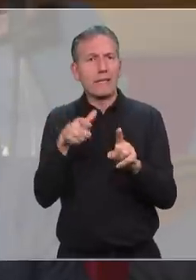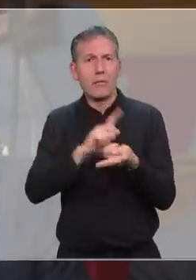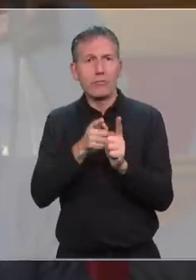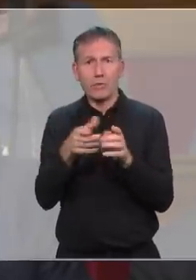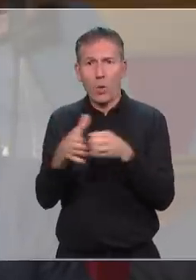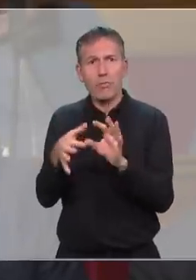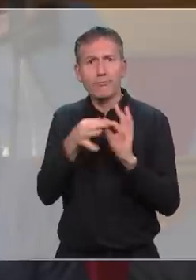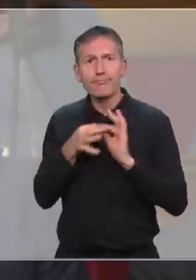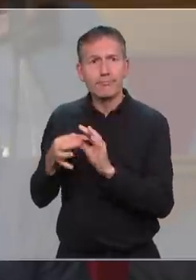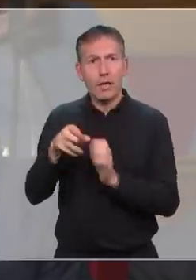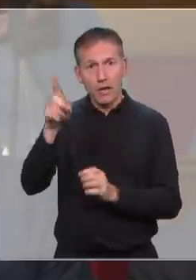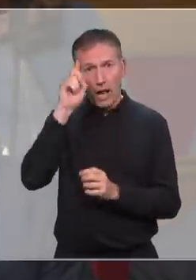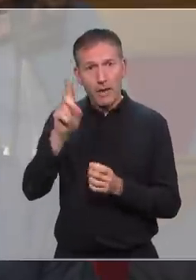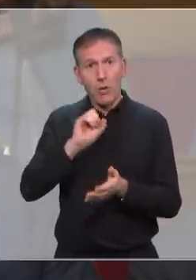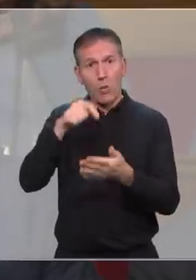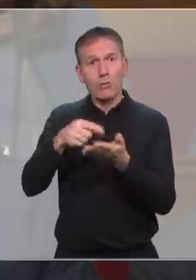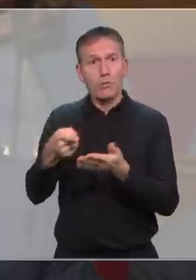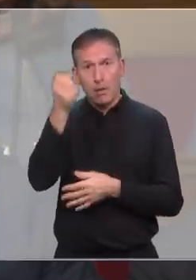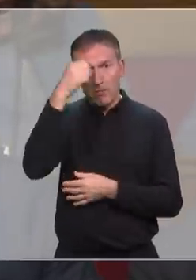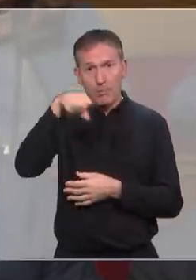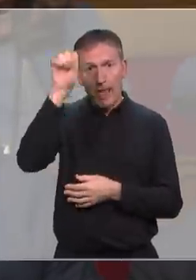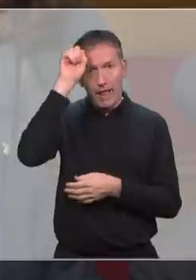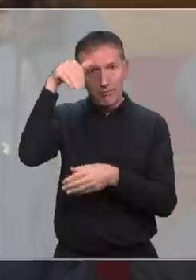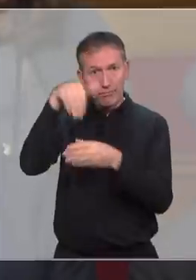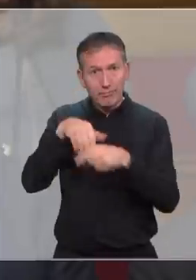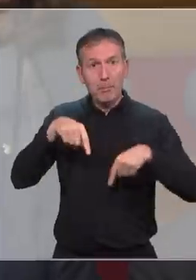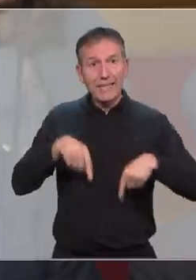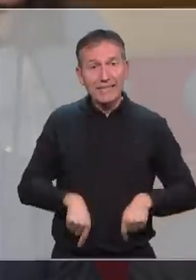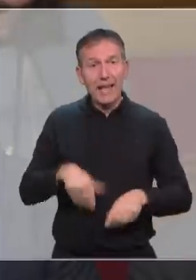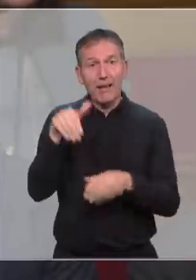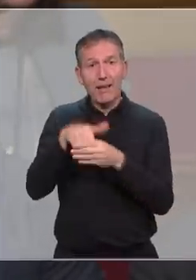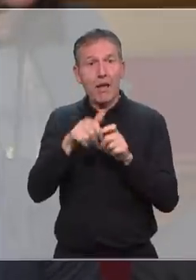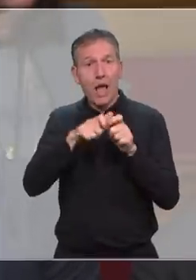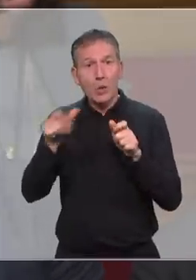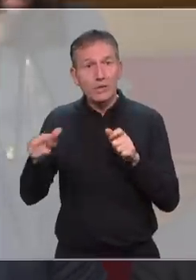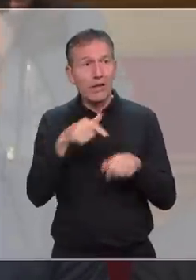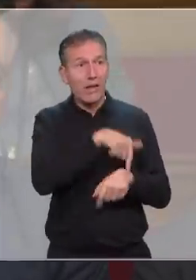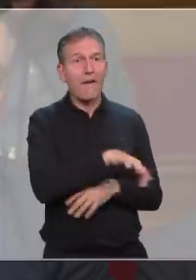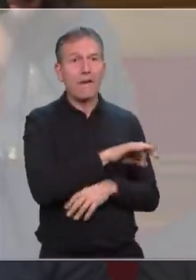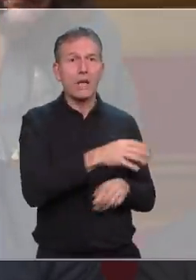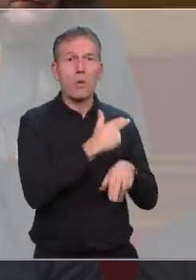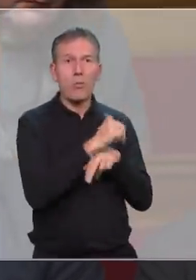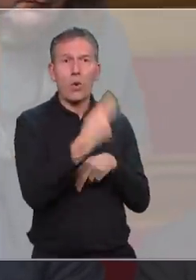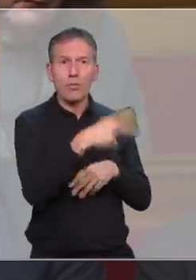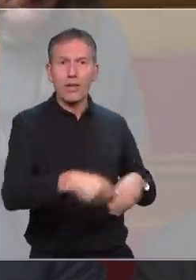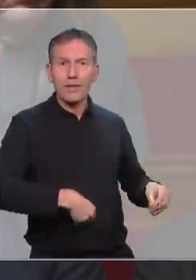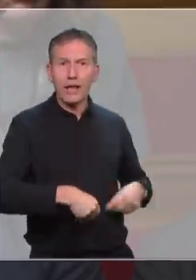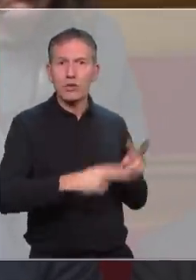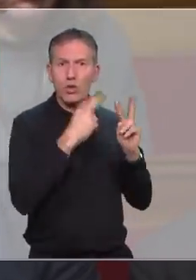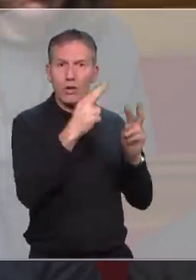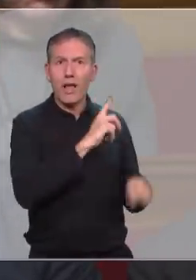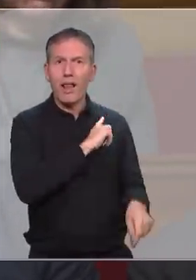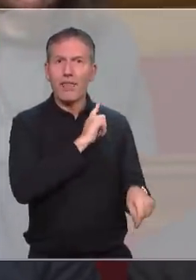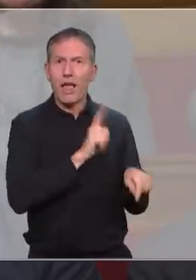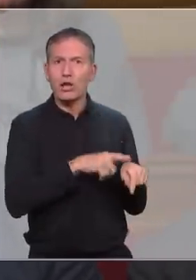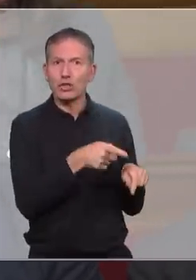filière éolienne allemande a son siège à Berlin, au ministère de l'Industrie, et pour adresse en France les bureaux de la Direction générale de l'énergie et du climat,